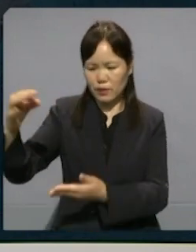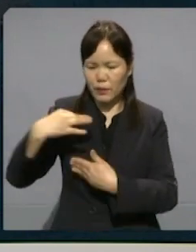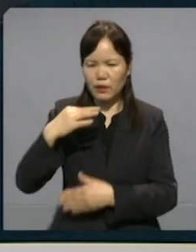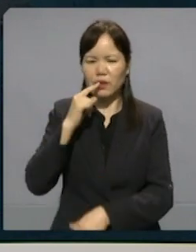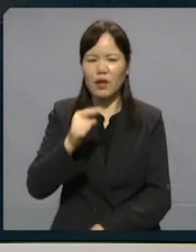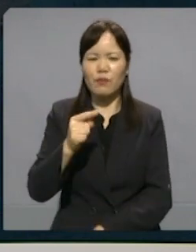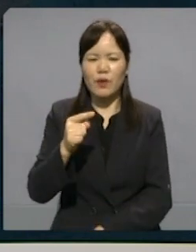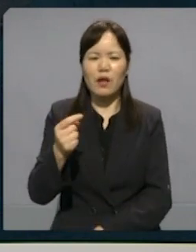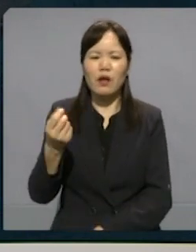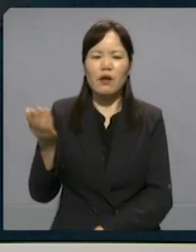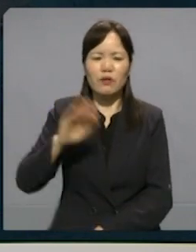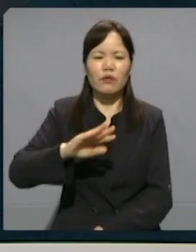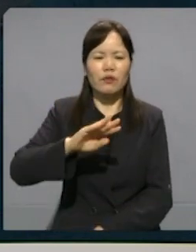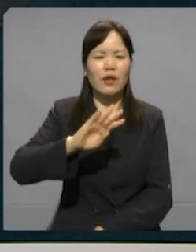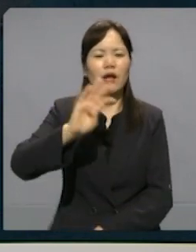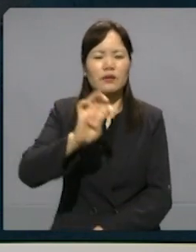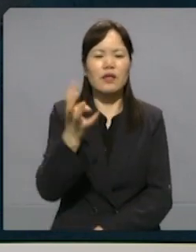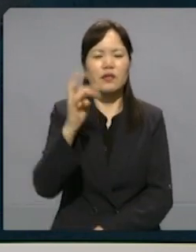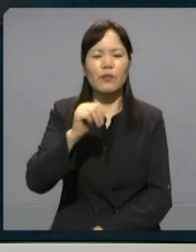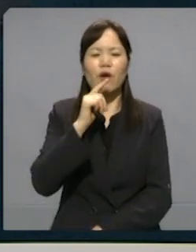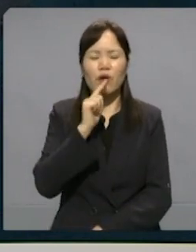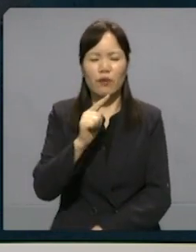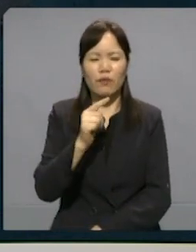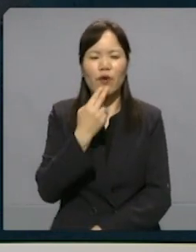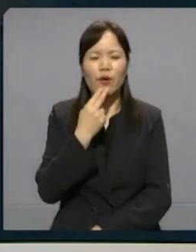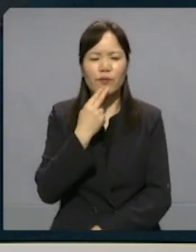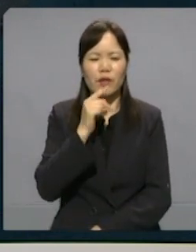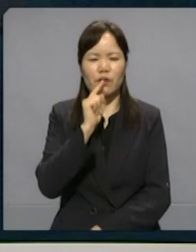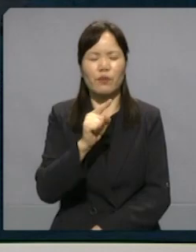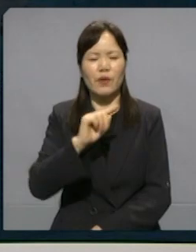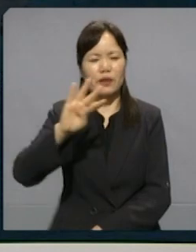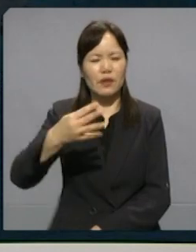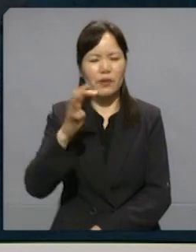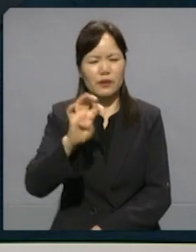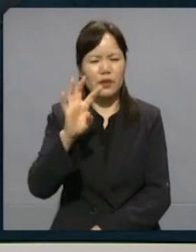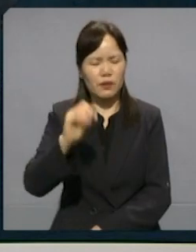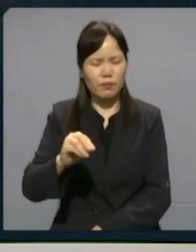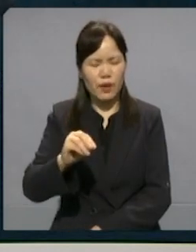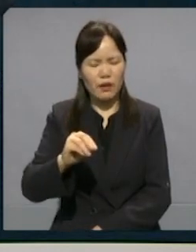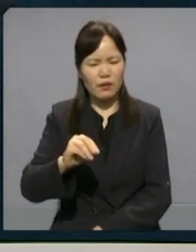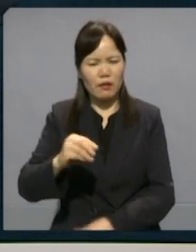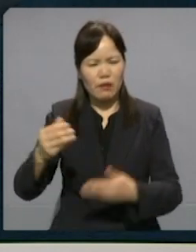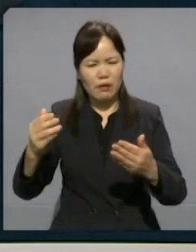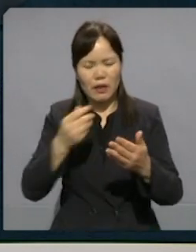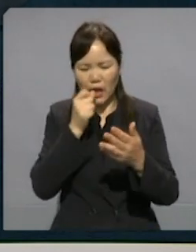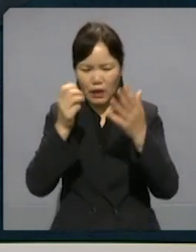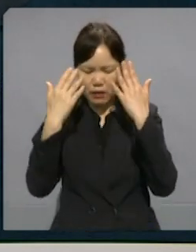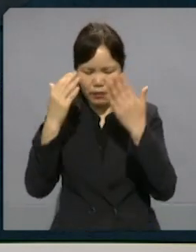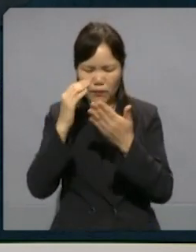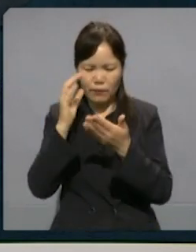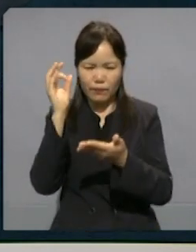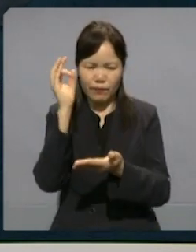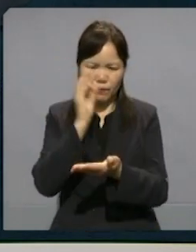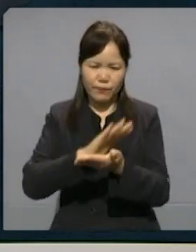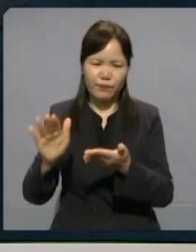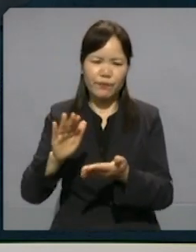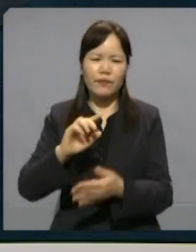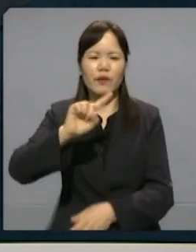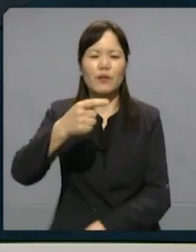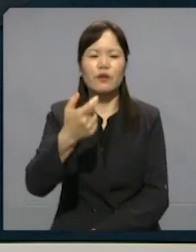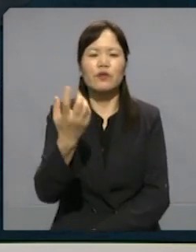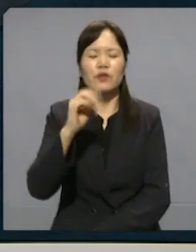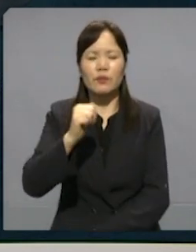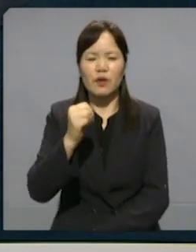선고받은 40억이 없다며 하루 일당 440만 원 노역으로 버텼습니다. 결혼 당시 장인에게 160억 축의금 받아 전